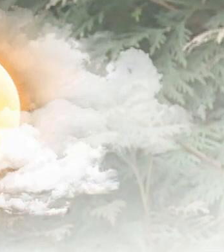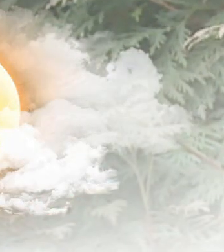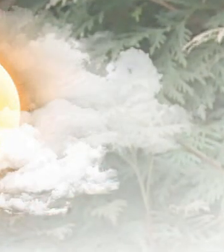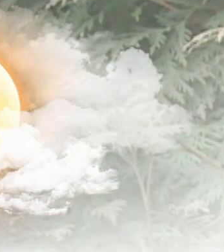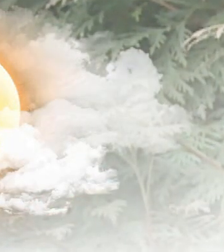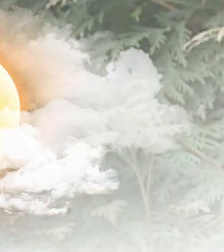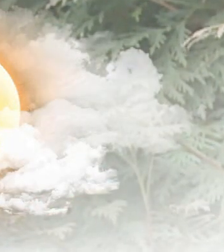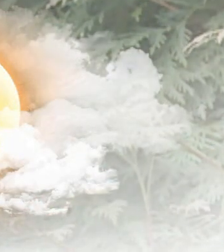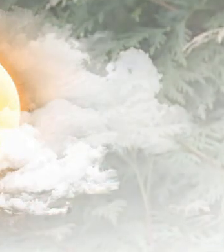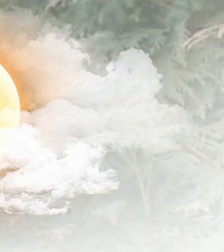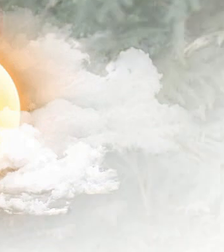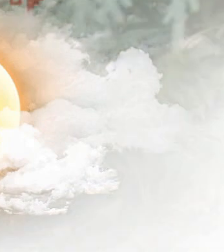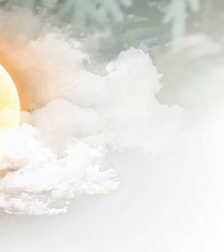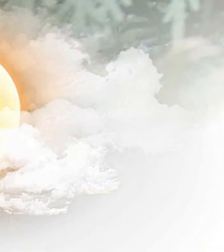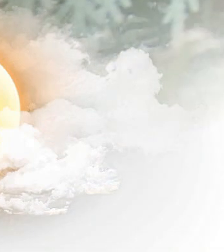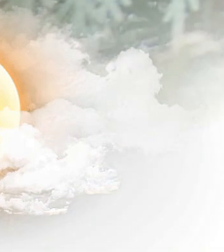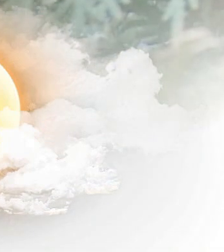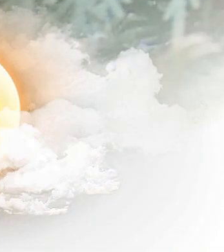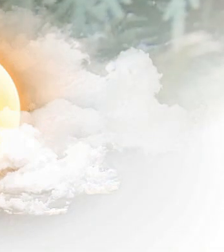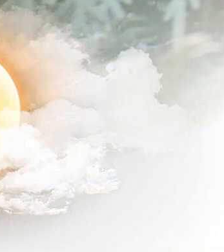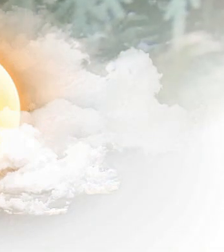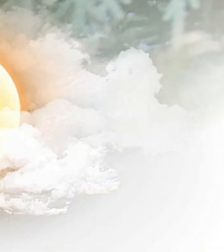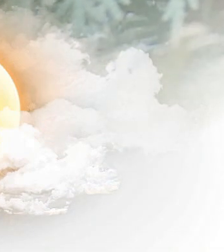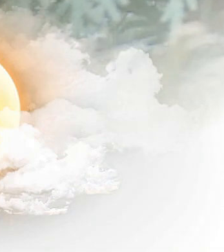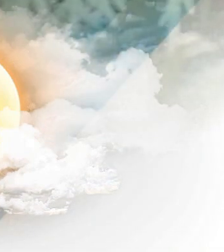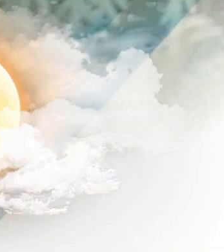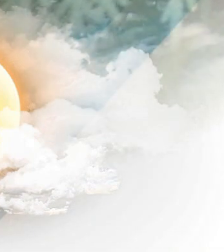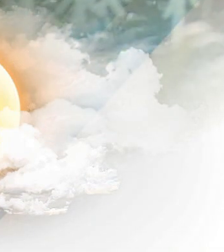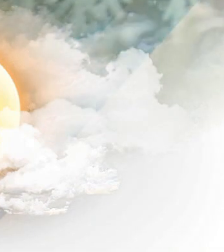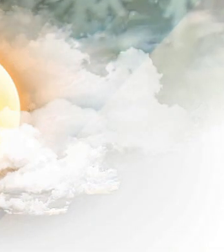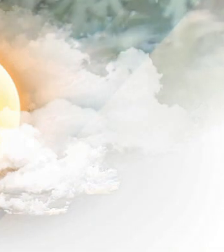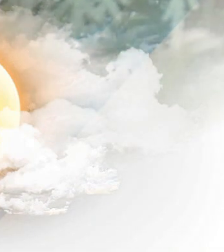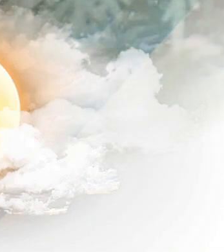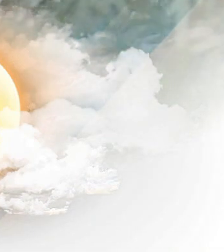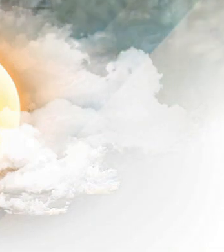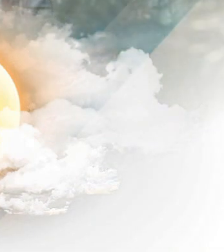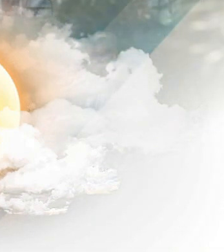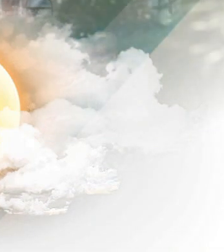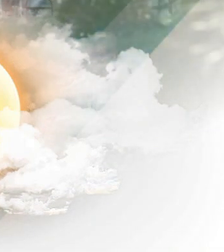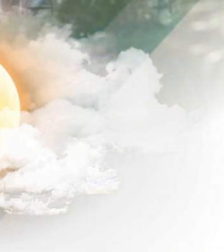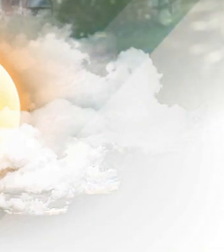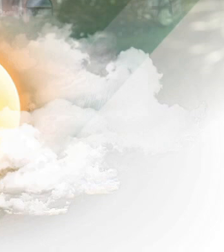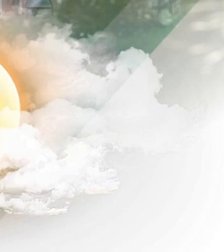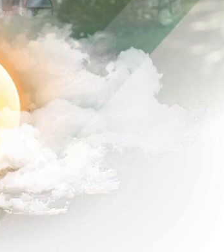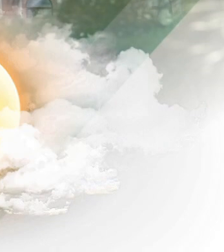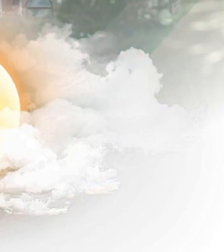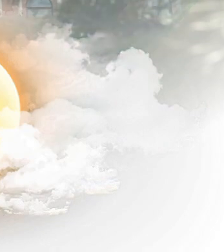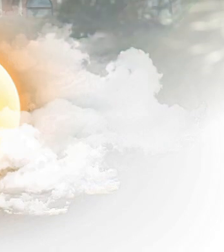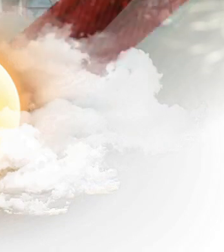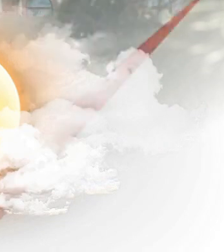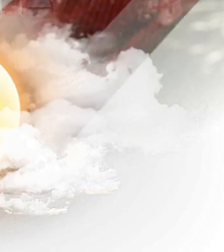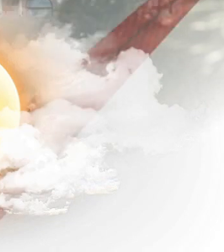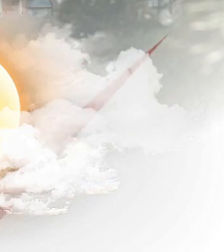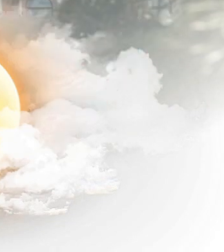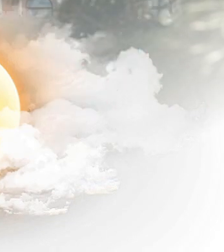сераду 31 мая у областным центры чакается маловоблачное надворье без ападков. Раницей